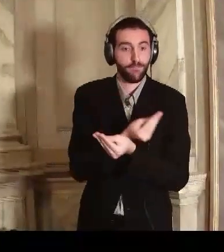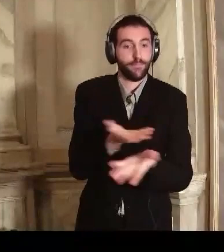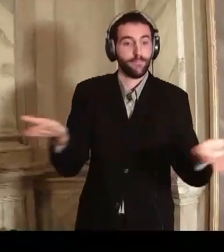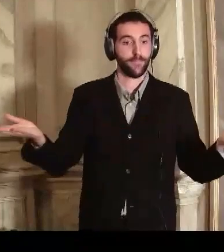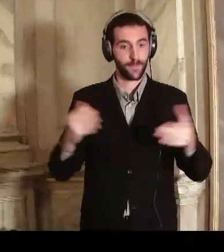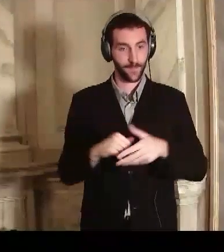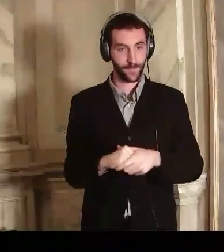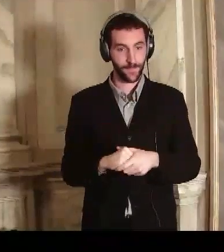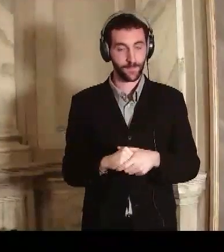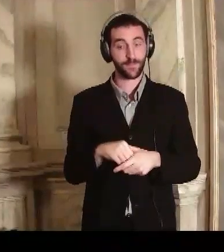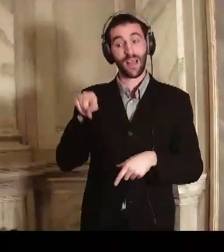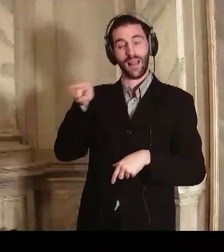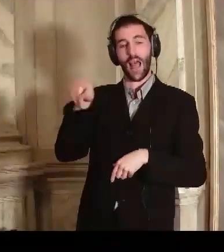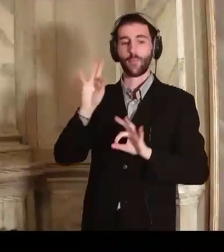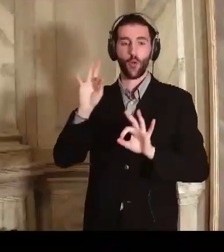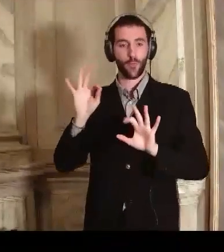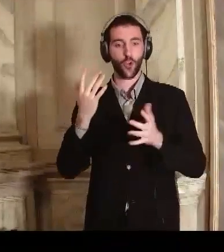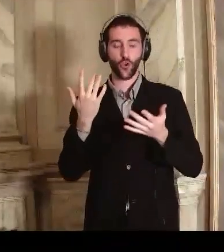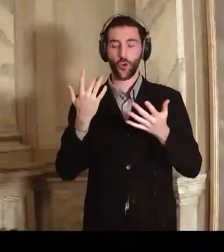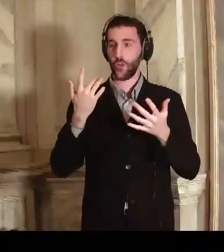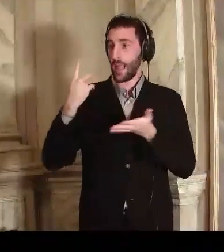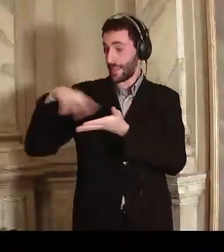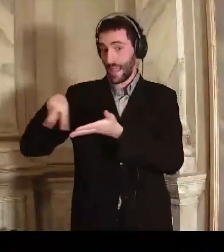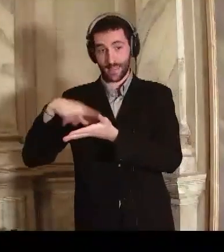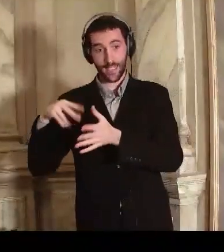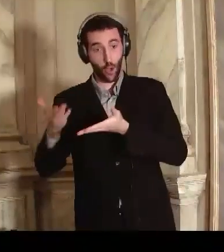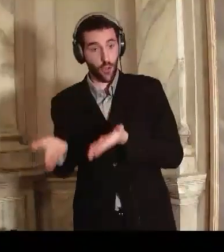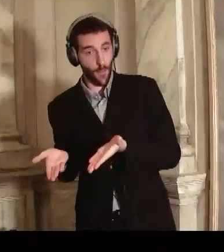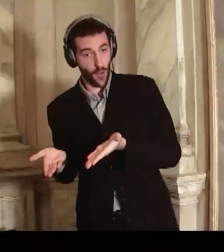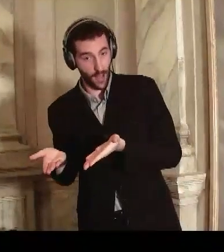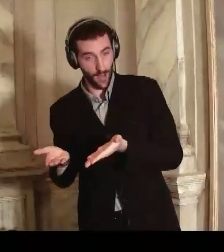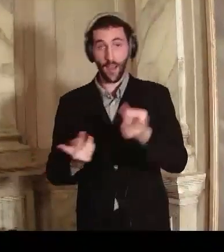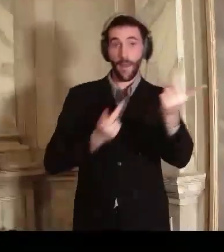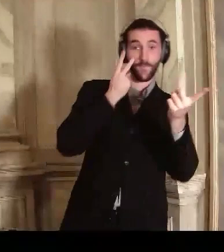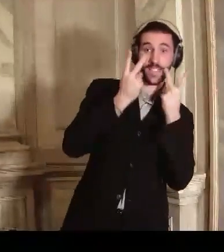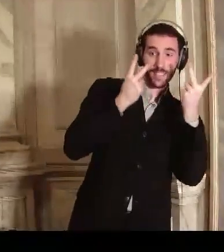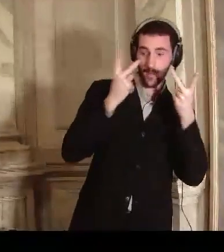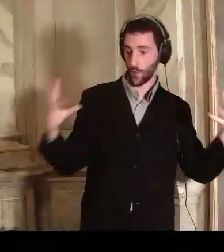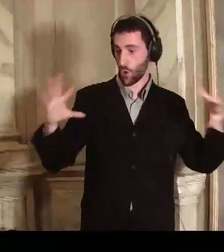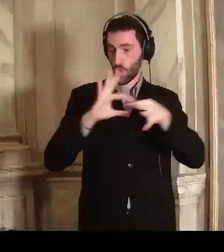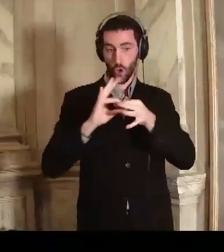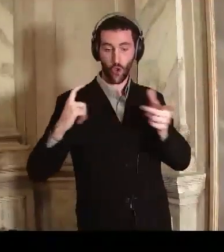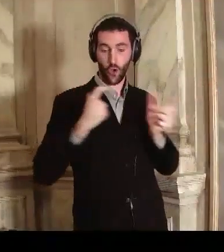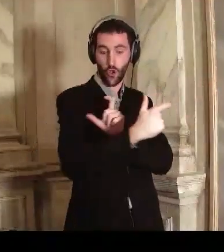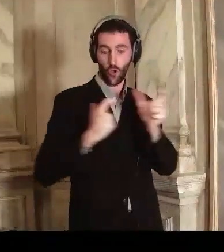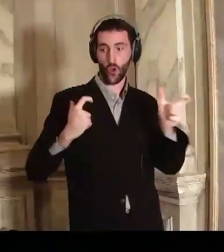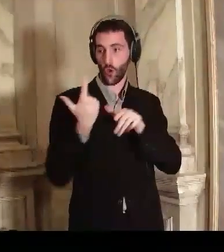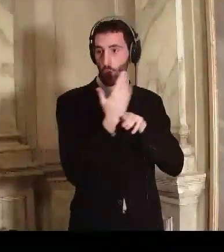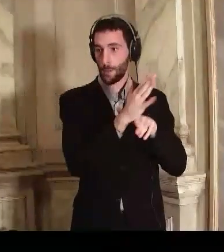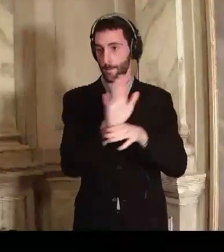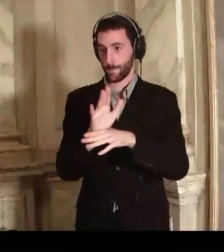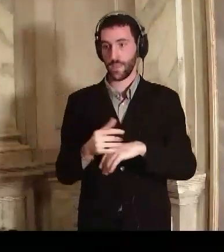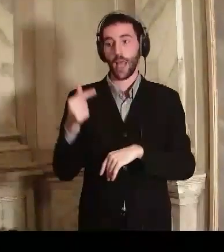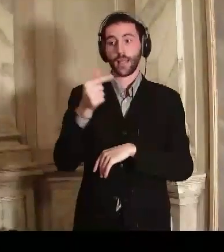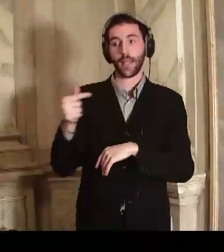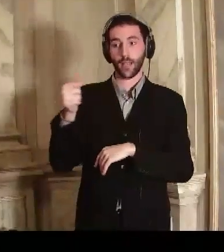ridefinito per sempre il dialogo tra arte visiva e danza contemporanea. Tao Yi e Duan Ni, che sono i nostri leoni d'argento, porteranno